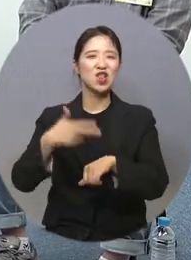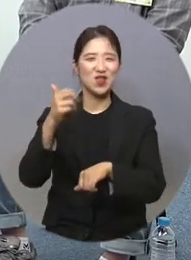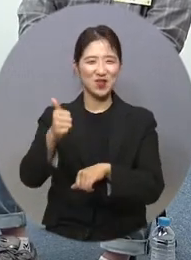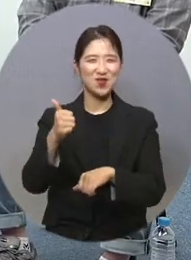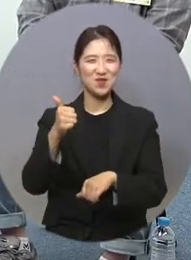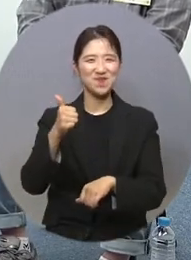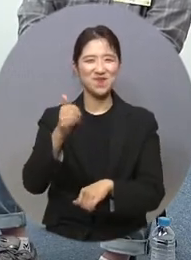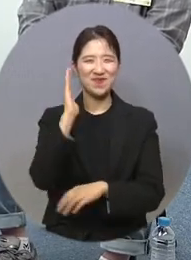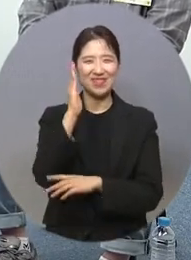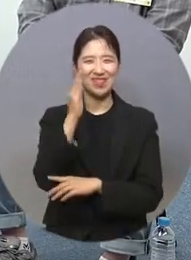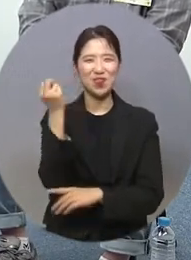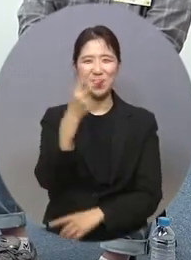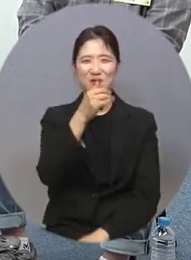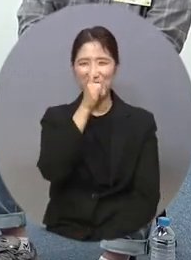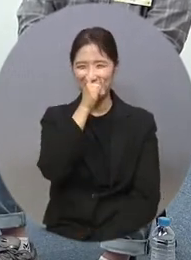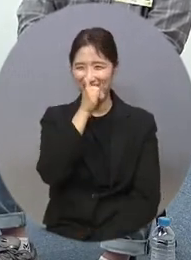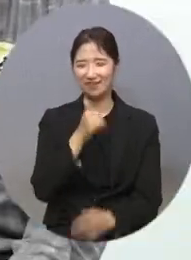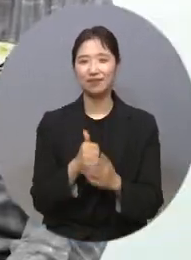풀어보겠습니다.